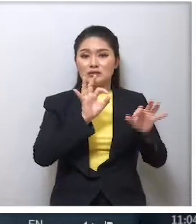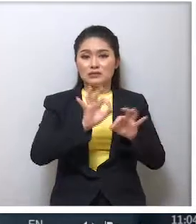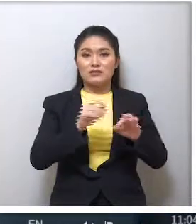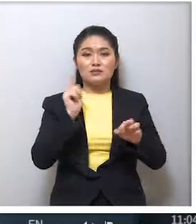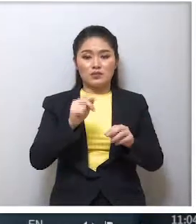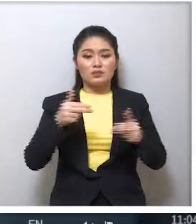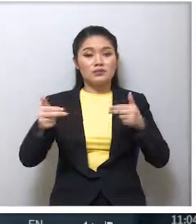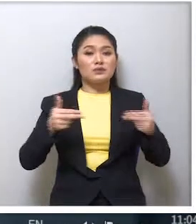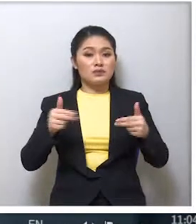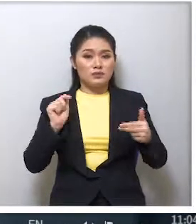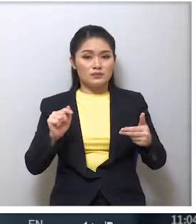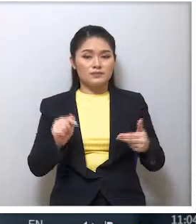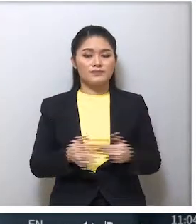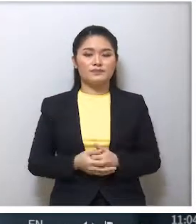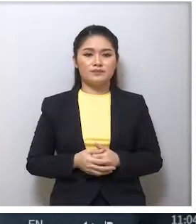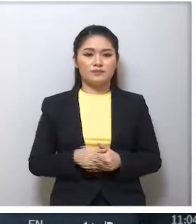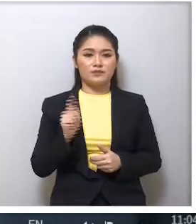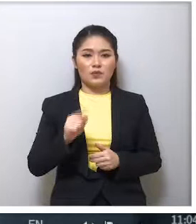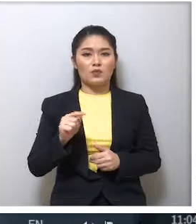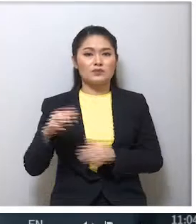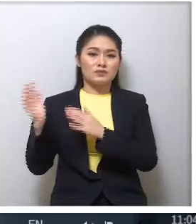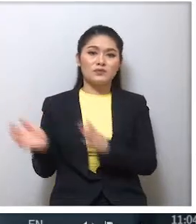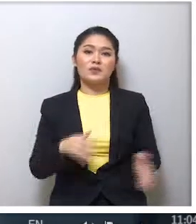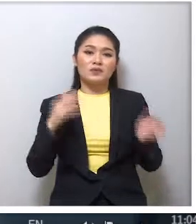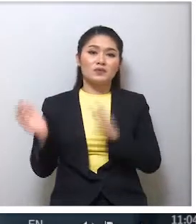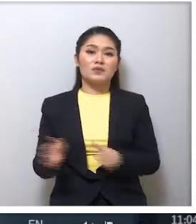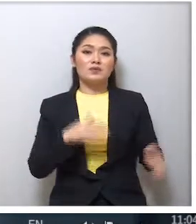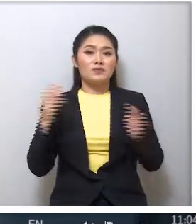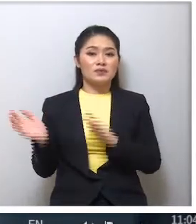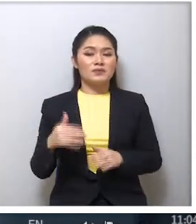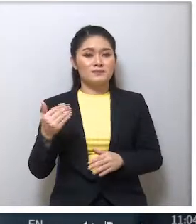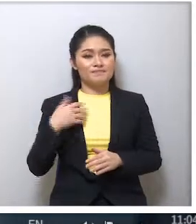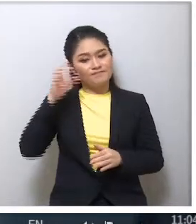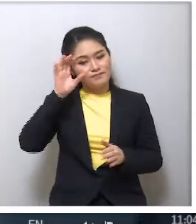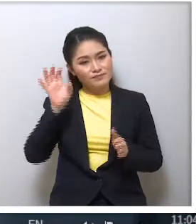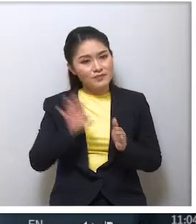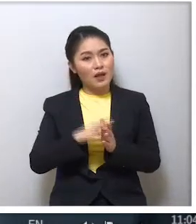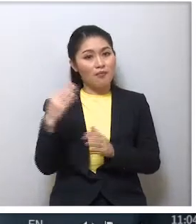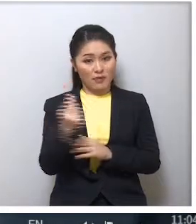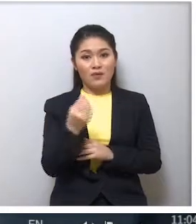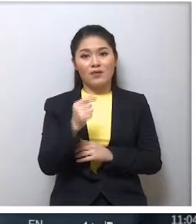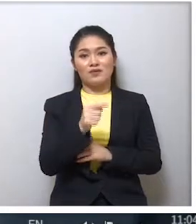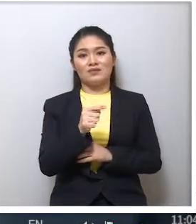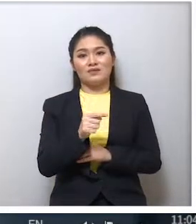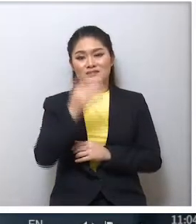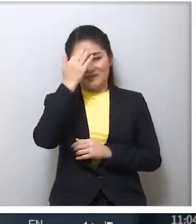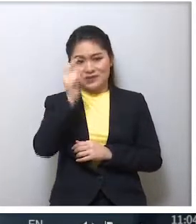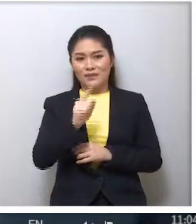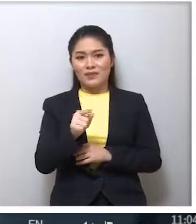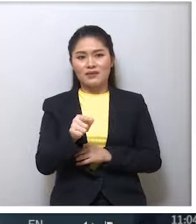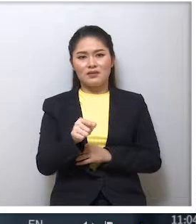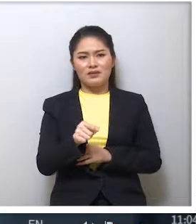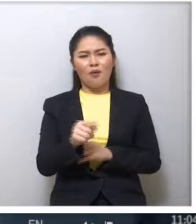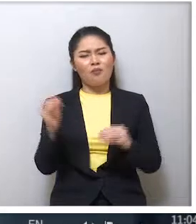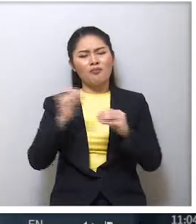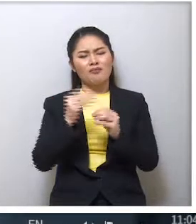Camera View นะครับกดเรนเดอร์เขาจะเรนเดอร์ให้ทีละภาพถือว่าเร็วนะครับเนื่องจากว่าเราไม่ได้ใส่เ